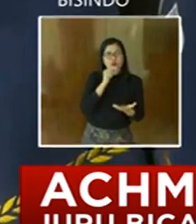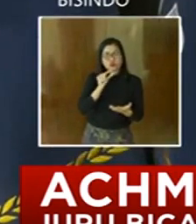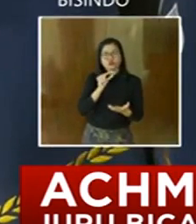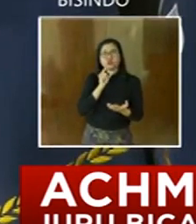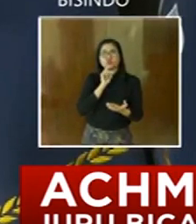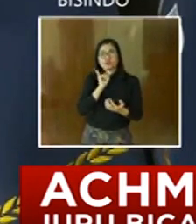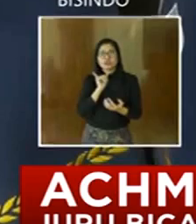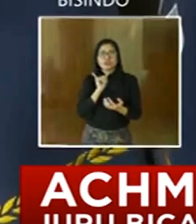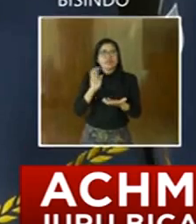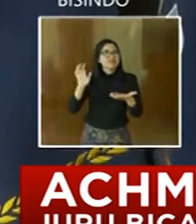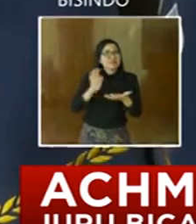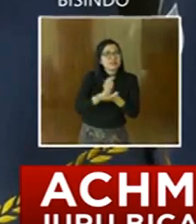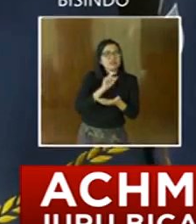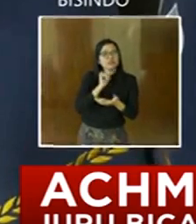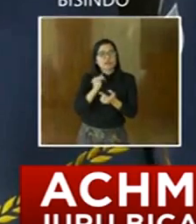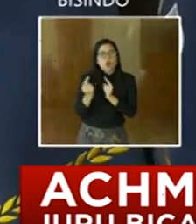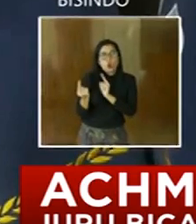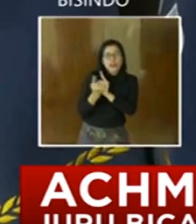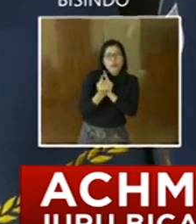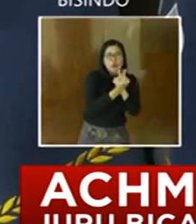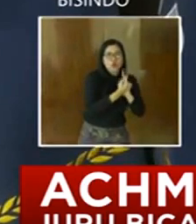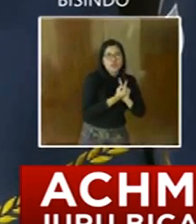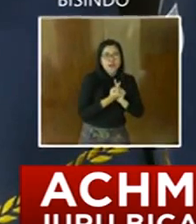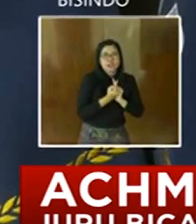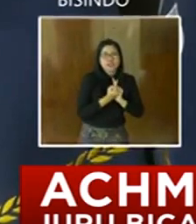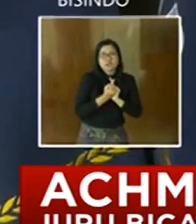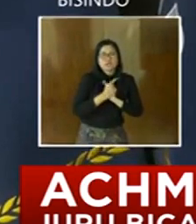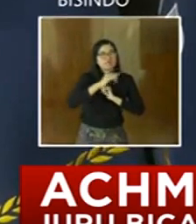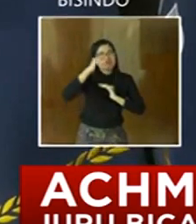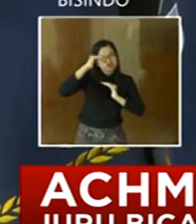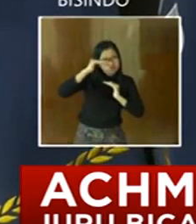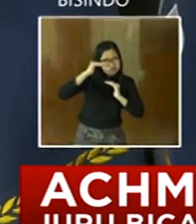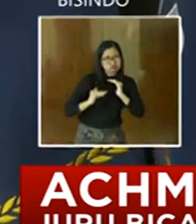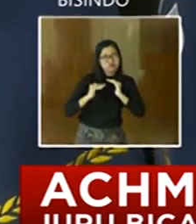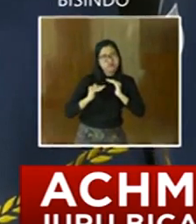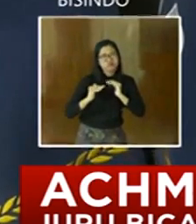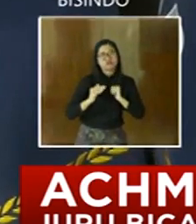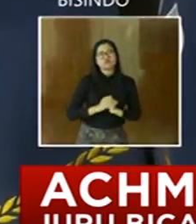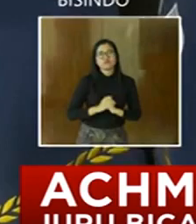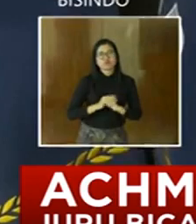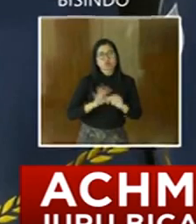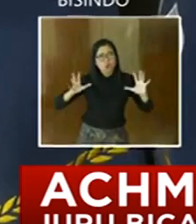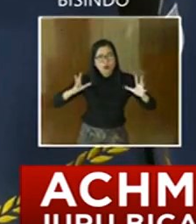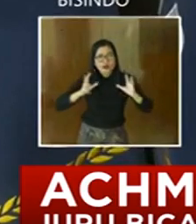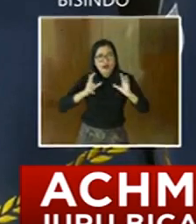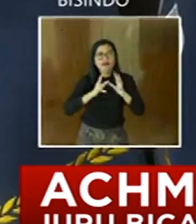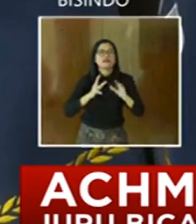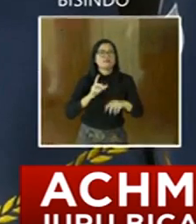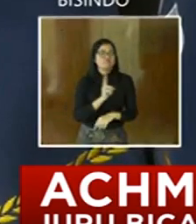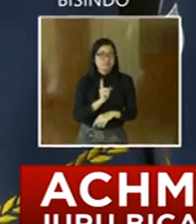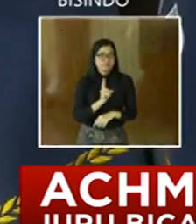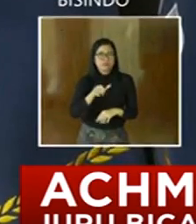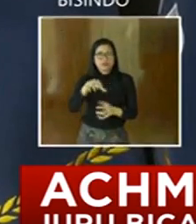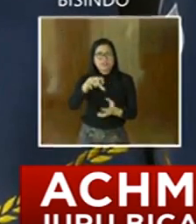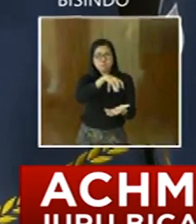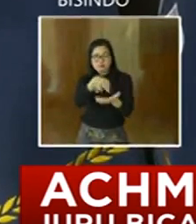kemungkinan terjadinya kontak RAB di kelompok banyak orang dikerumunan Hai kemudian